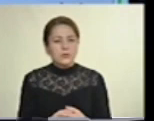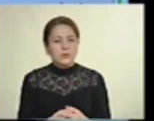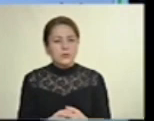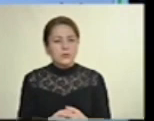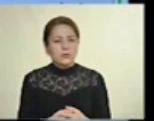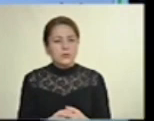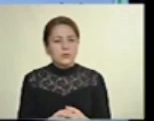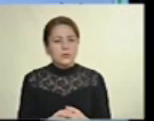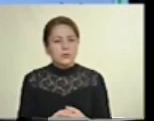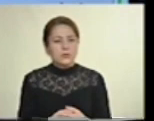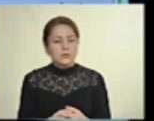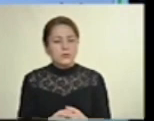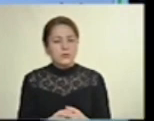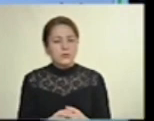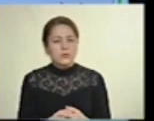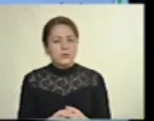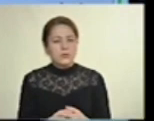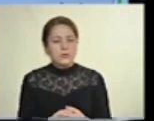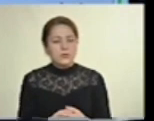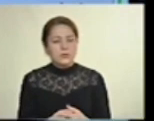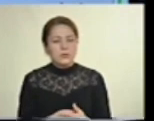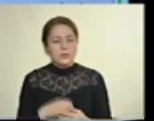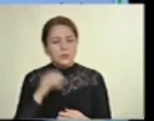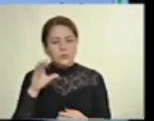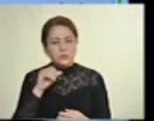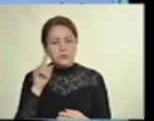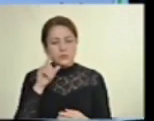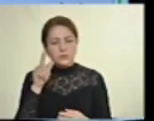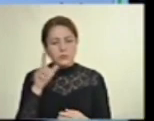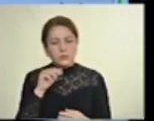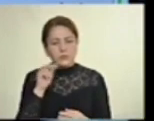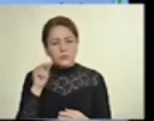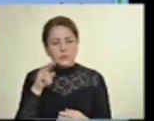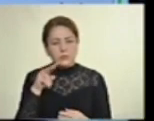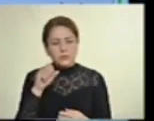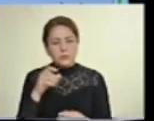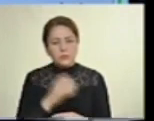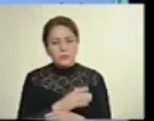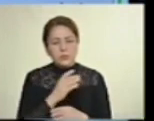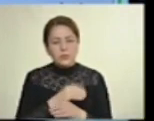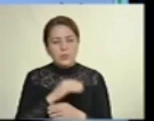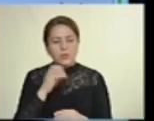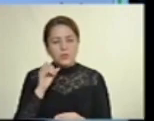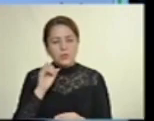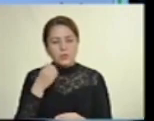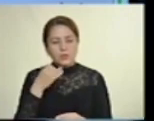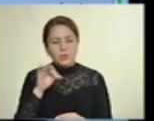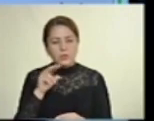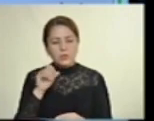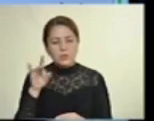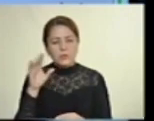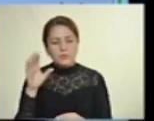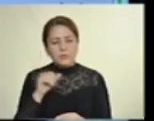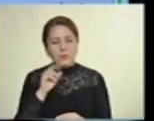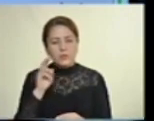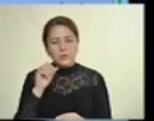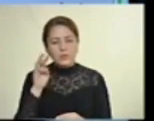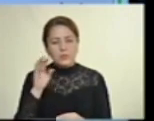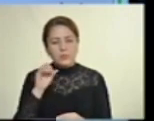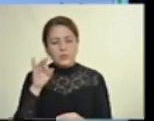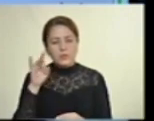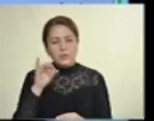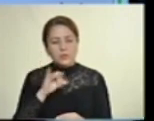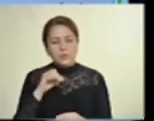harakatsiz birikib ketgan. Suzgichlar skeleti suzgich joylari va ular kamari suyaklardan